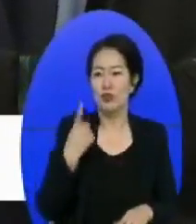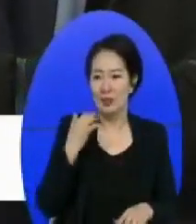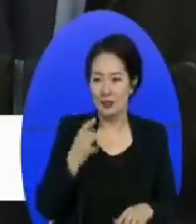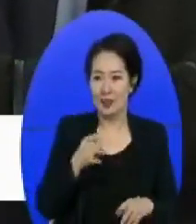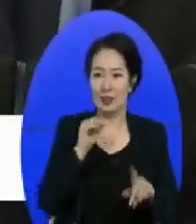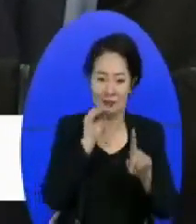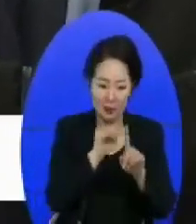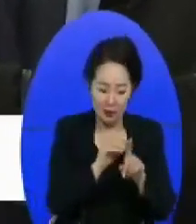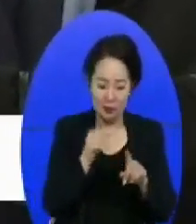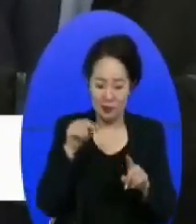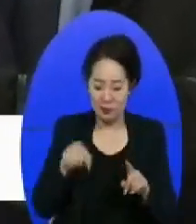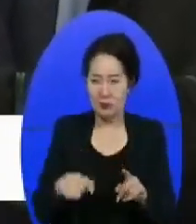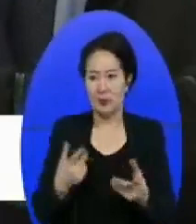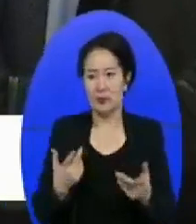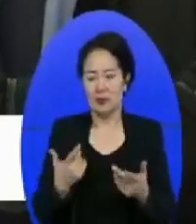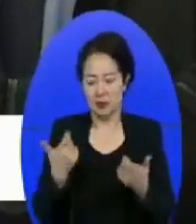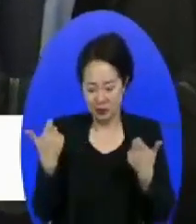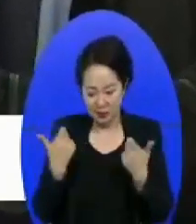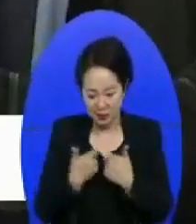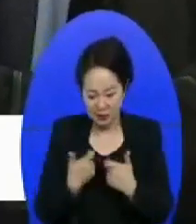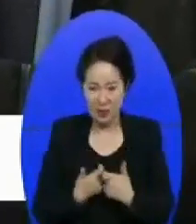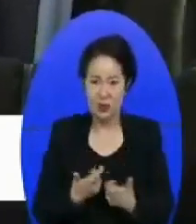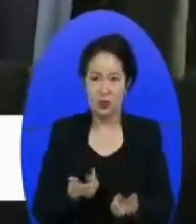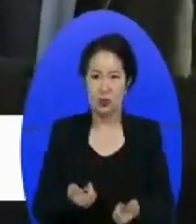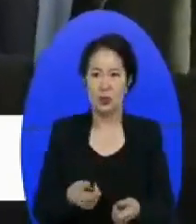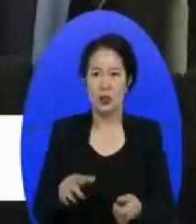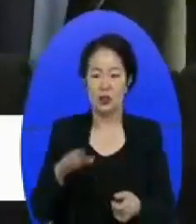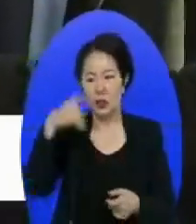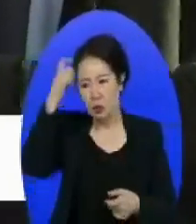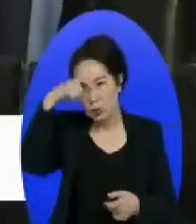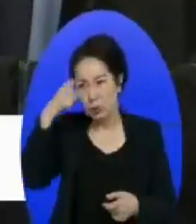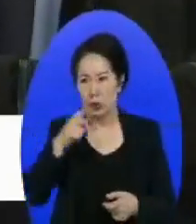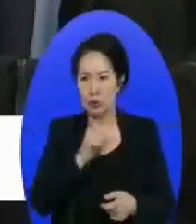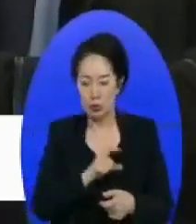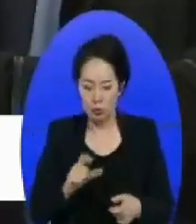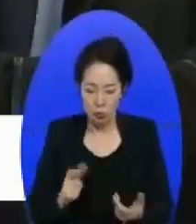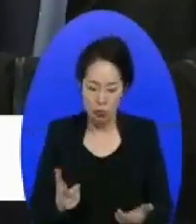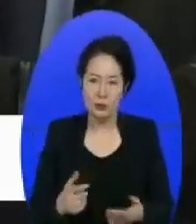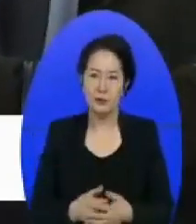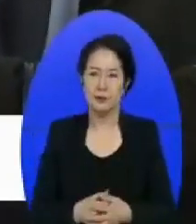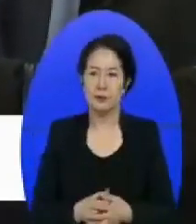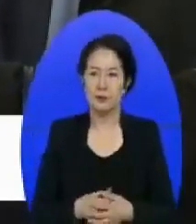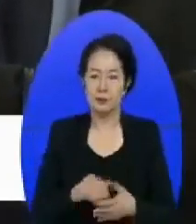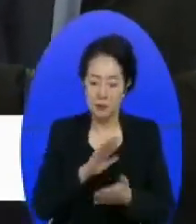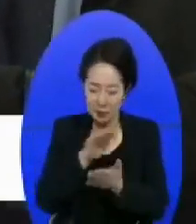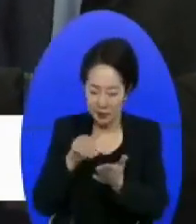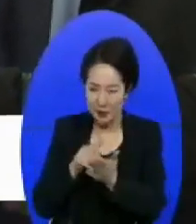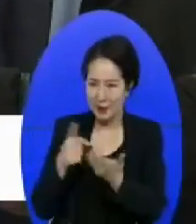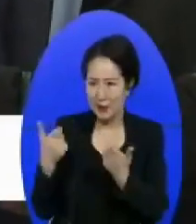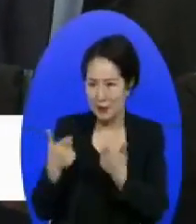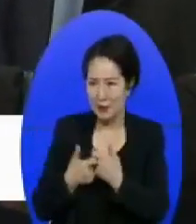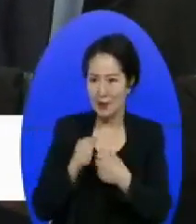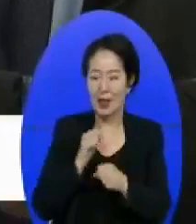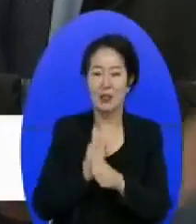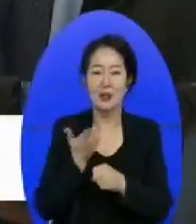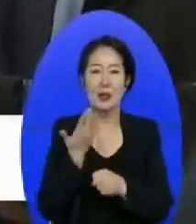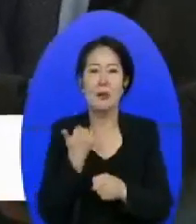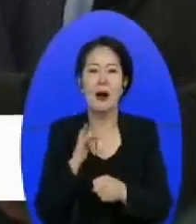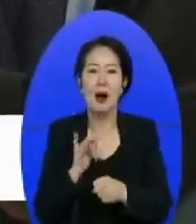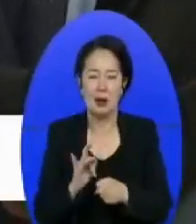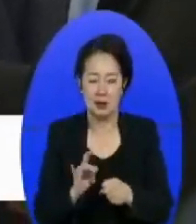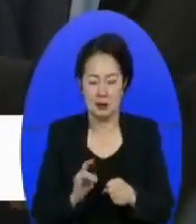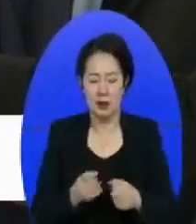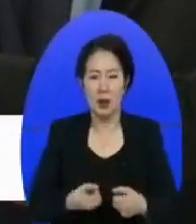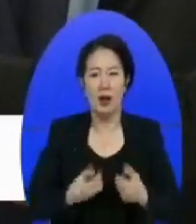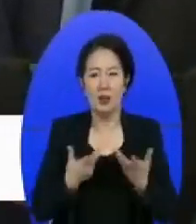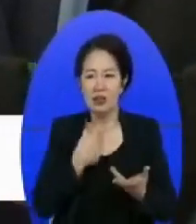тэрэндээ шаардлагатай нийцүүлж энэ төрөөслөгч нар маань стандарт нийцсэн юм ажлын байрыг бий